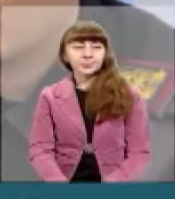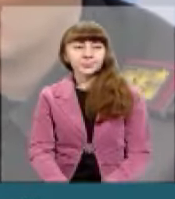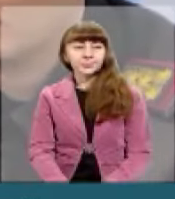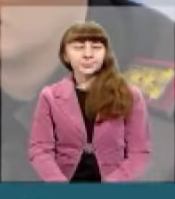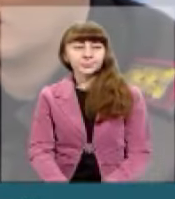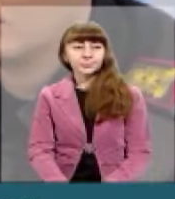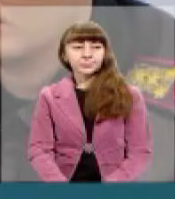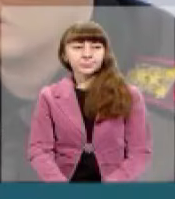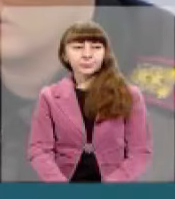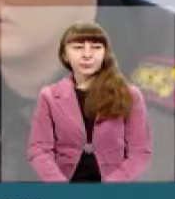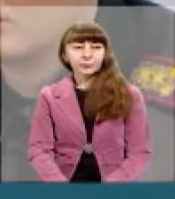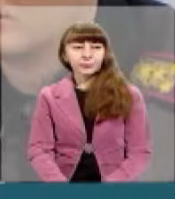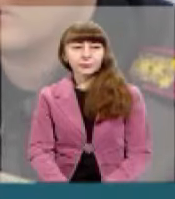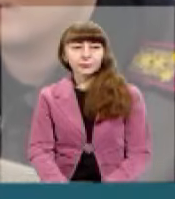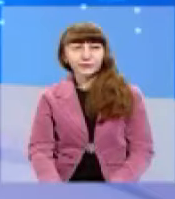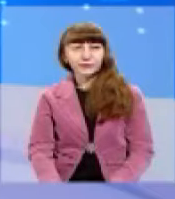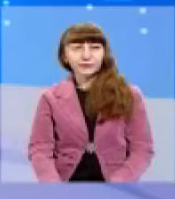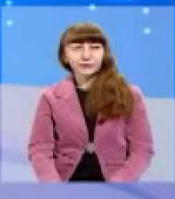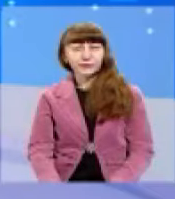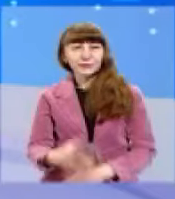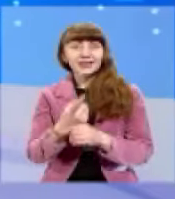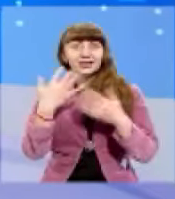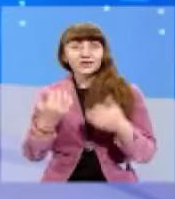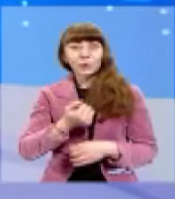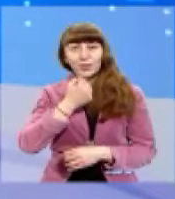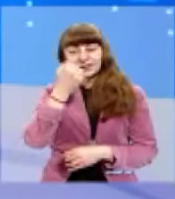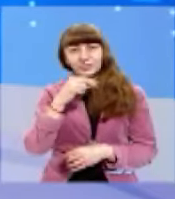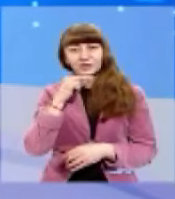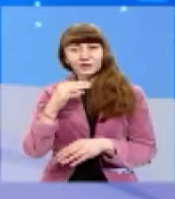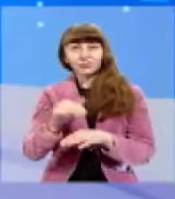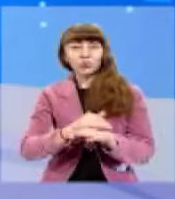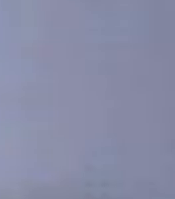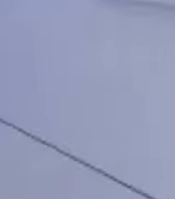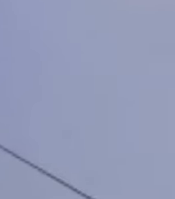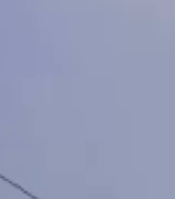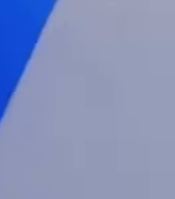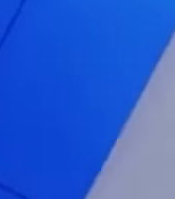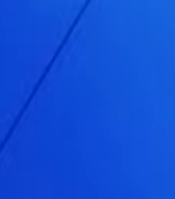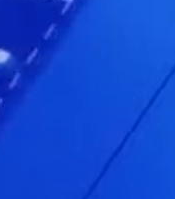Олег Сытник, телеканал Костанай. На этом все. До встречи.